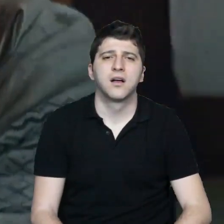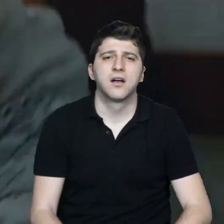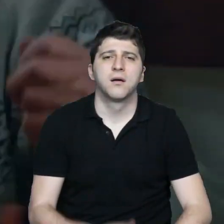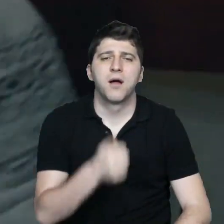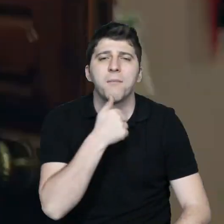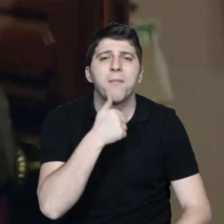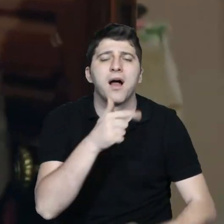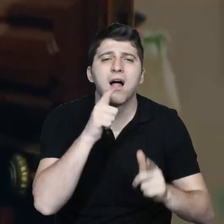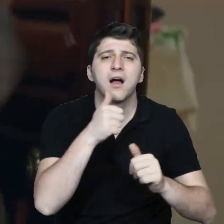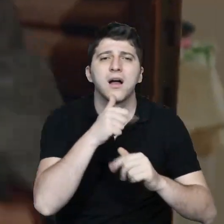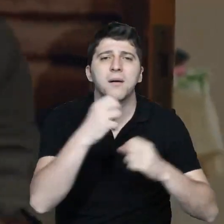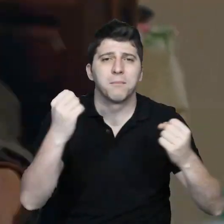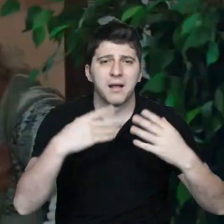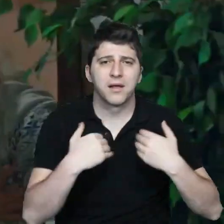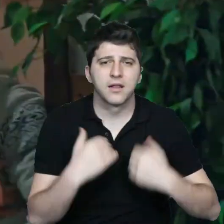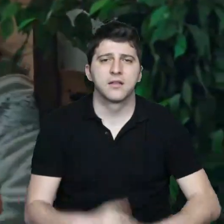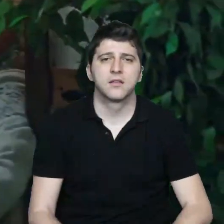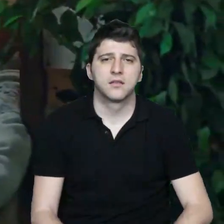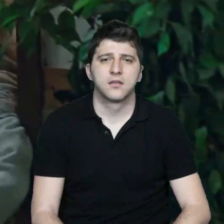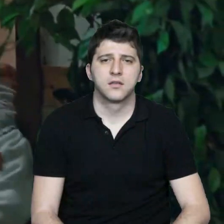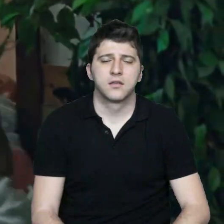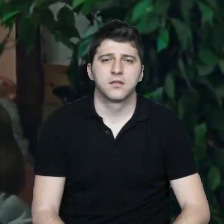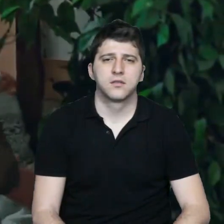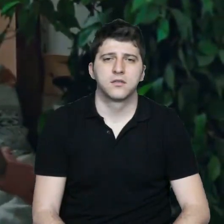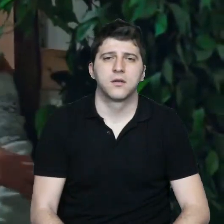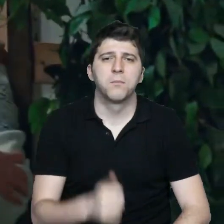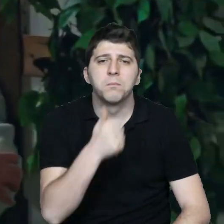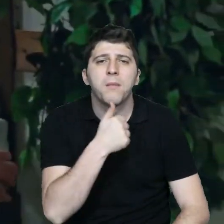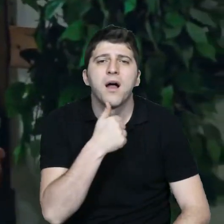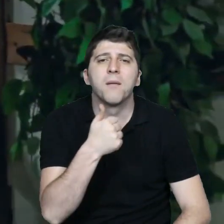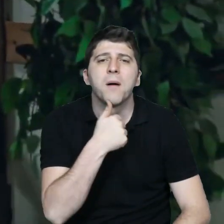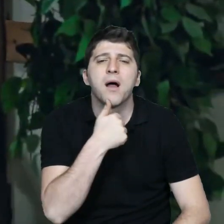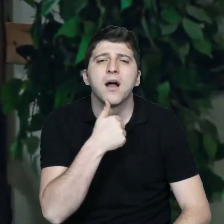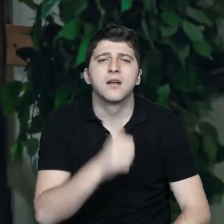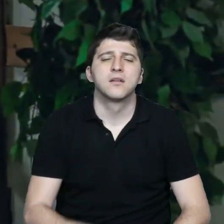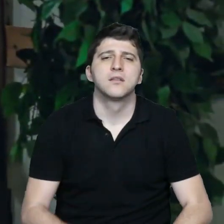dedem! Baba! Bırakın beni! Faik yığılıyor. İbrahim'i bıraktılar.